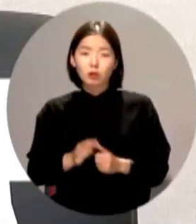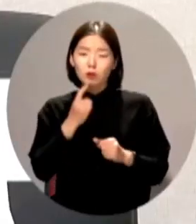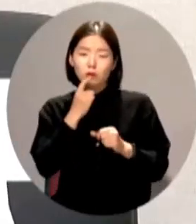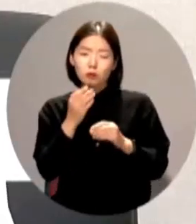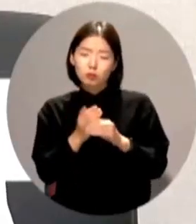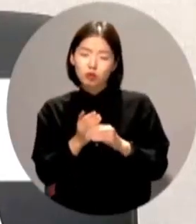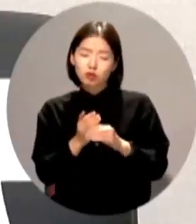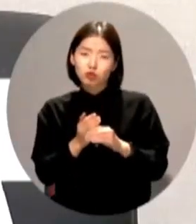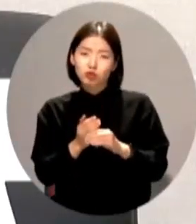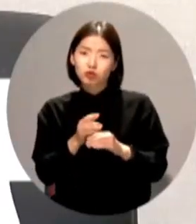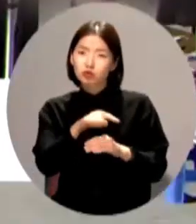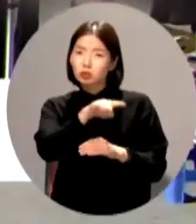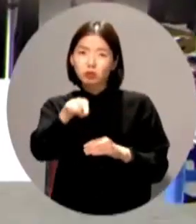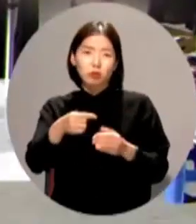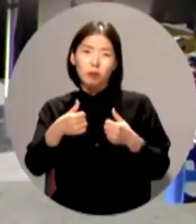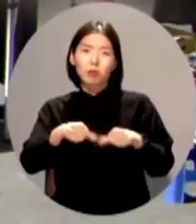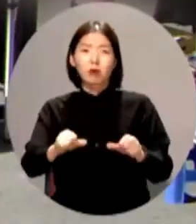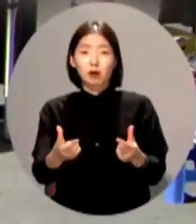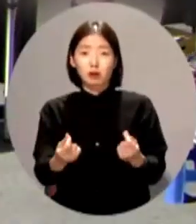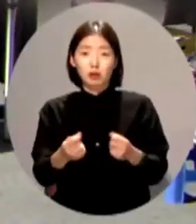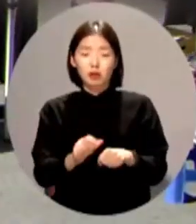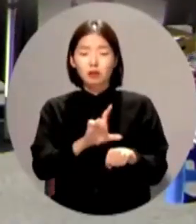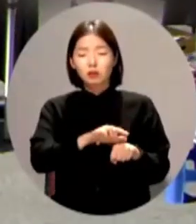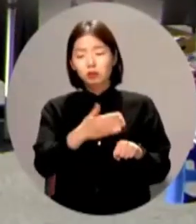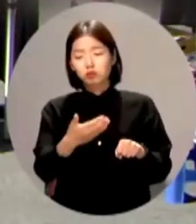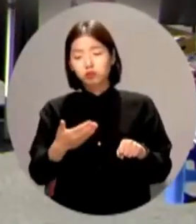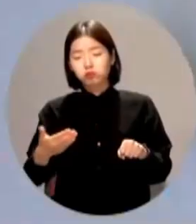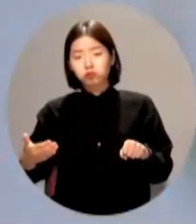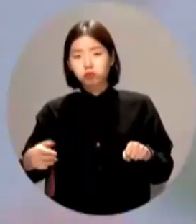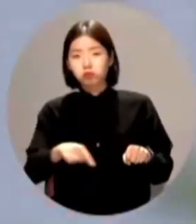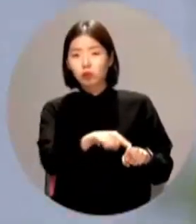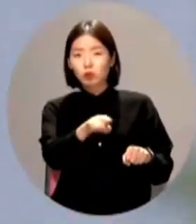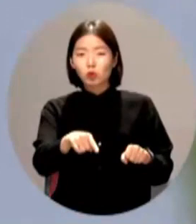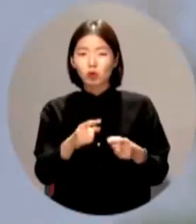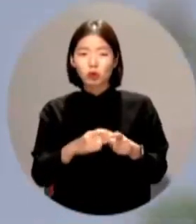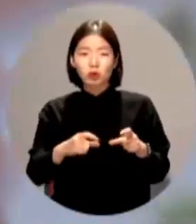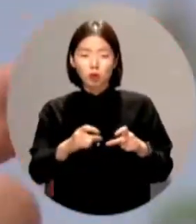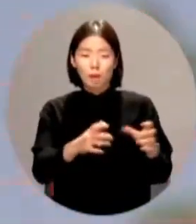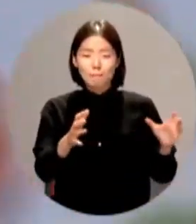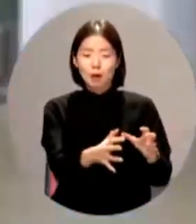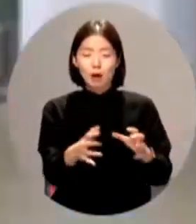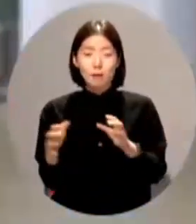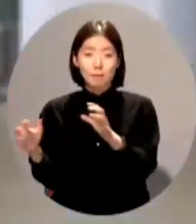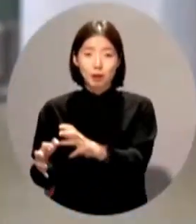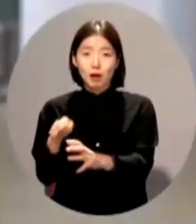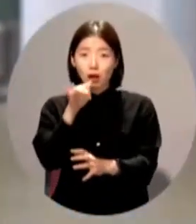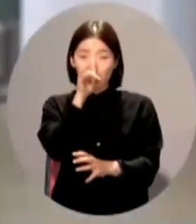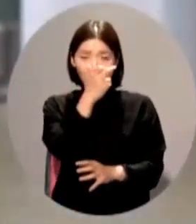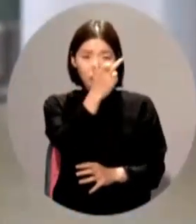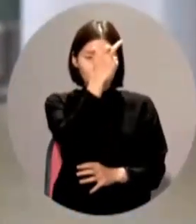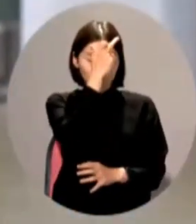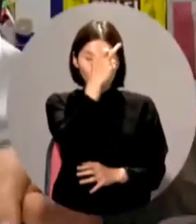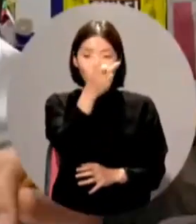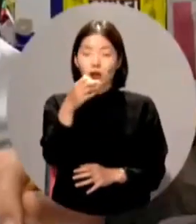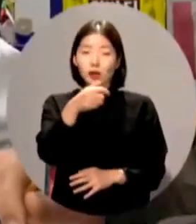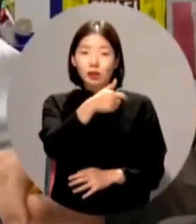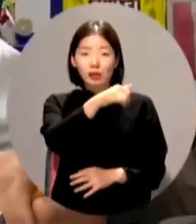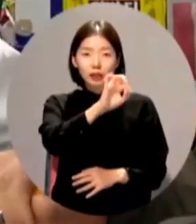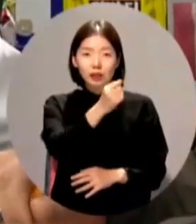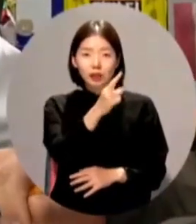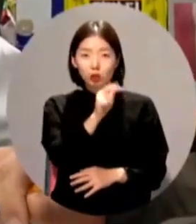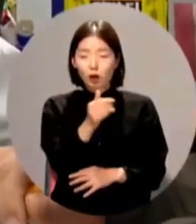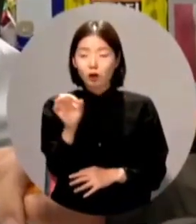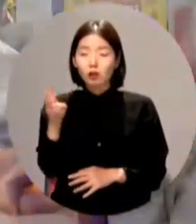민주주의의 파괴 닿아 시간이 갈수록 3 결 집은 더 강해질 전망이어서 최기환 최영일 후보의